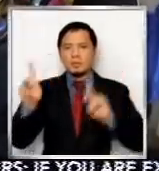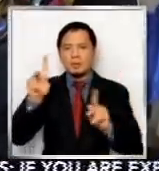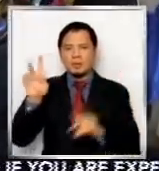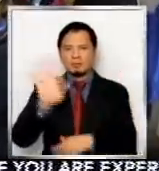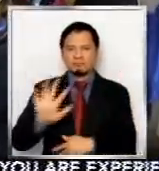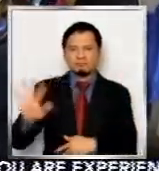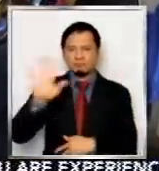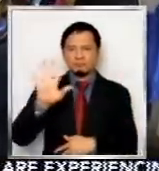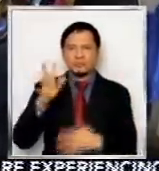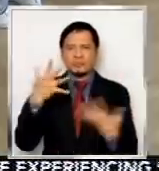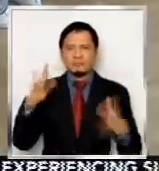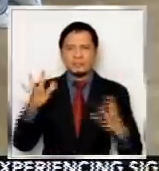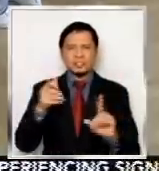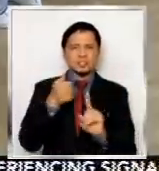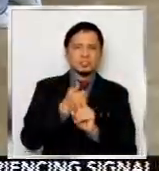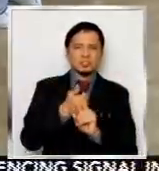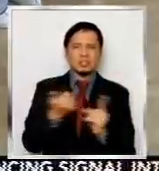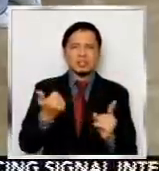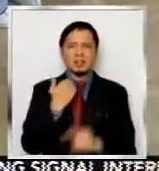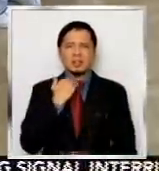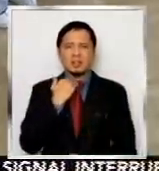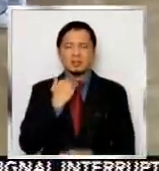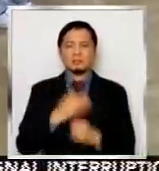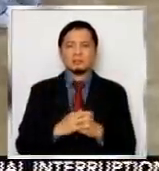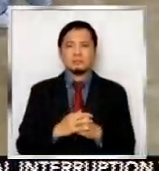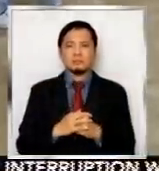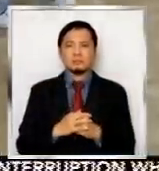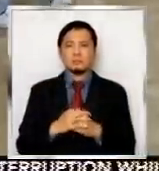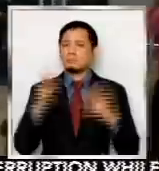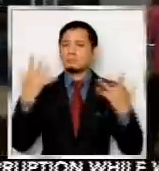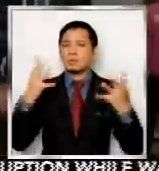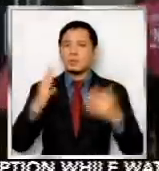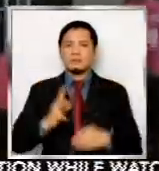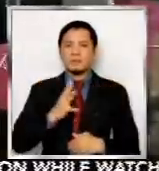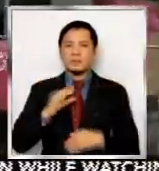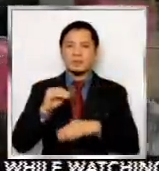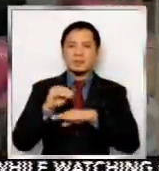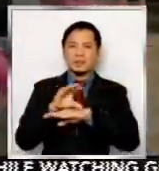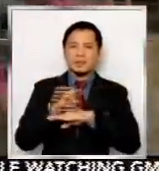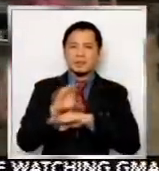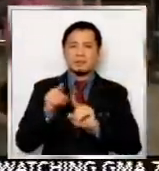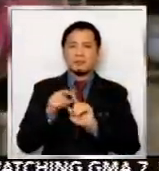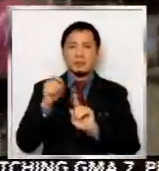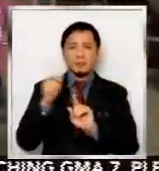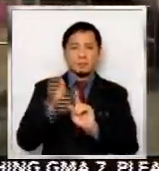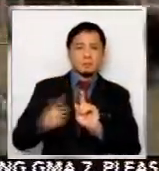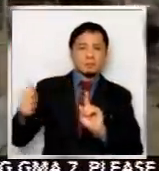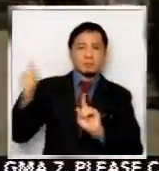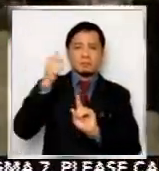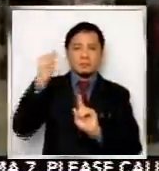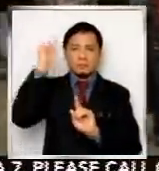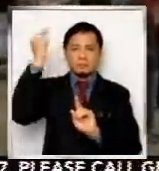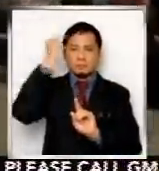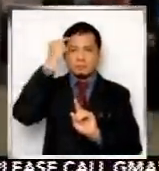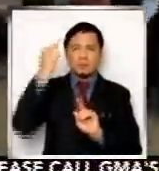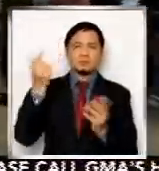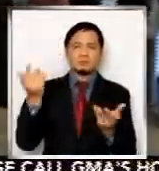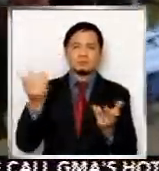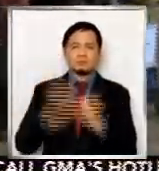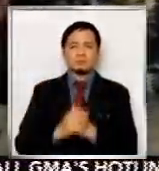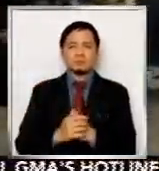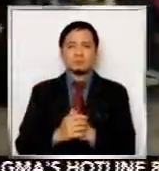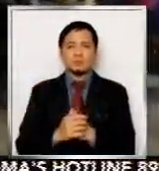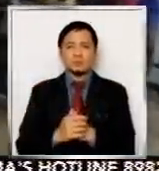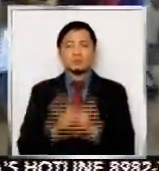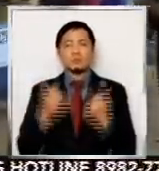ng official advice from the government, the Philippine government. So ang nangyari, tinuloy yung pag-check-in ng aming